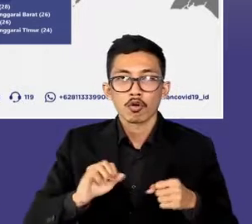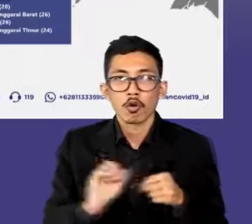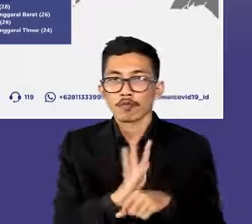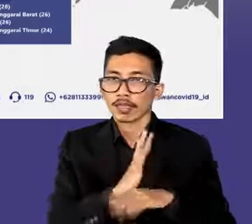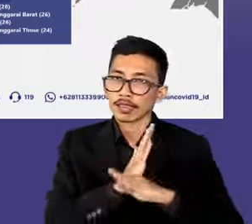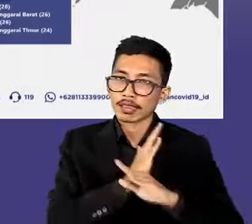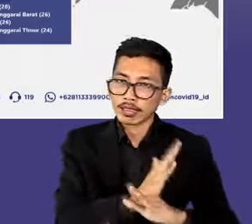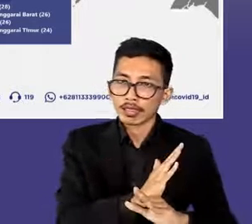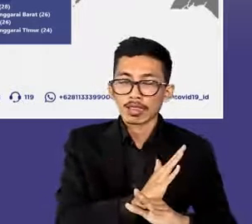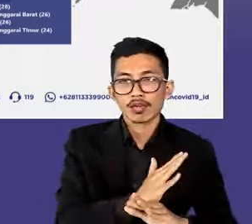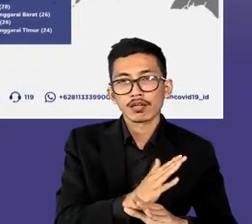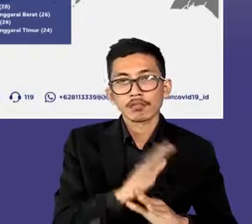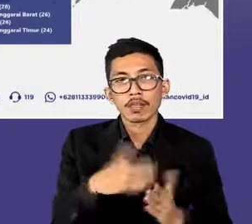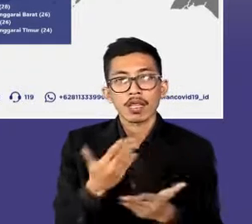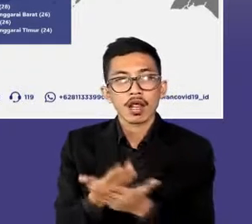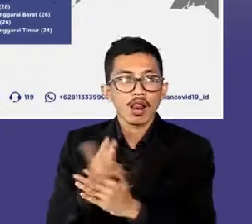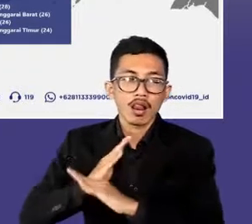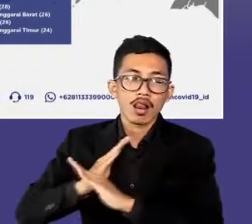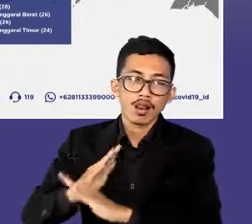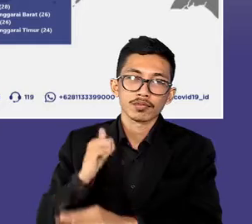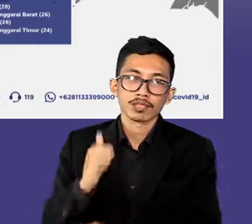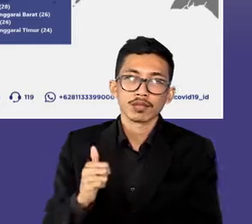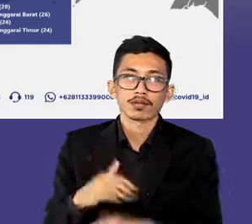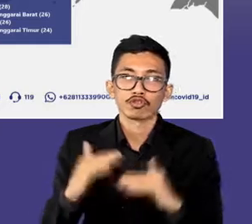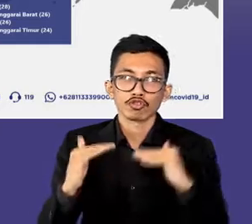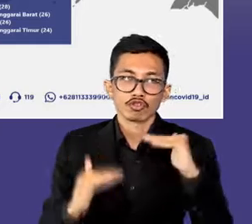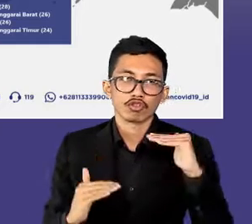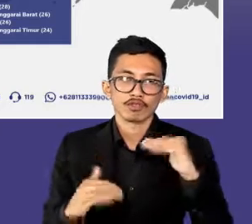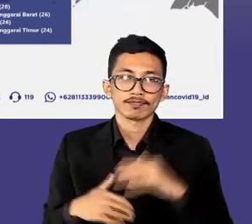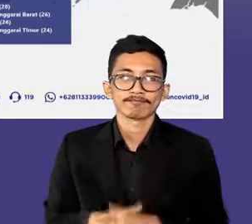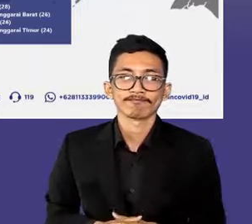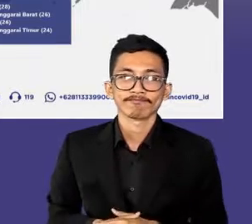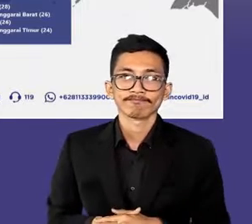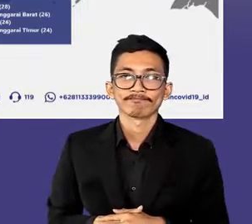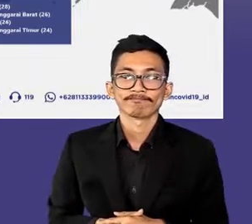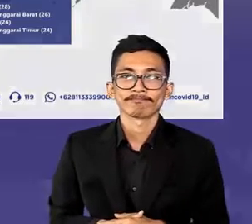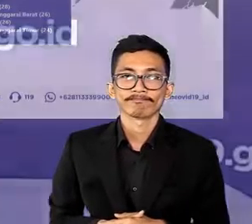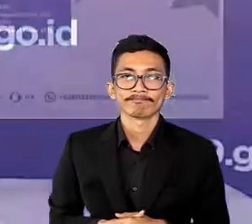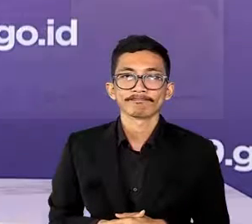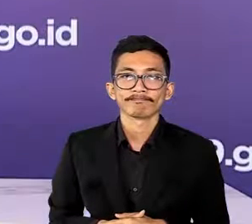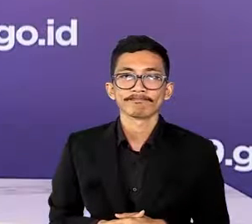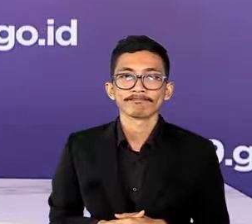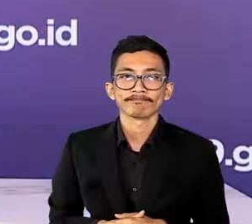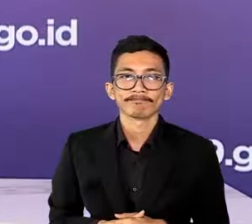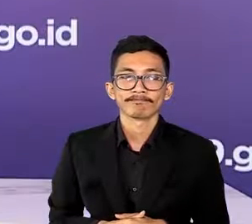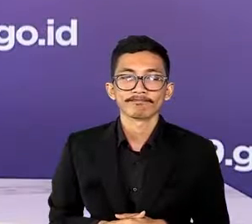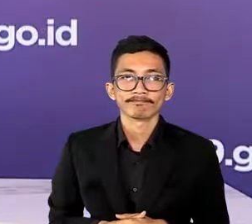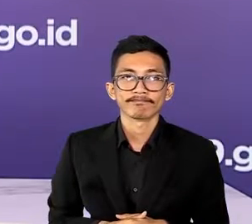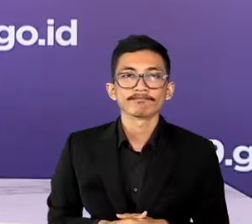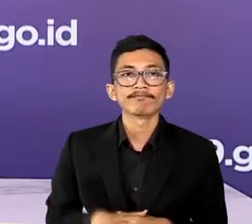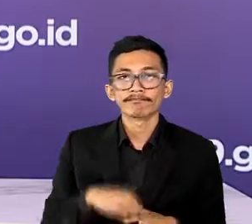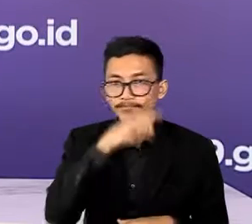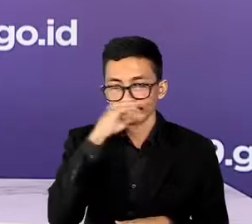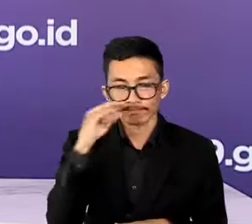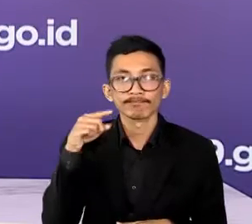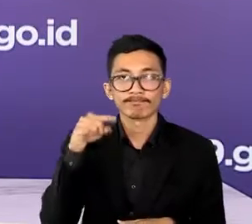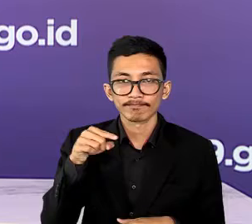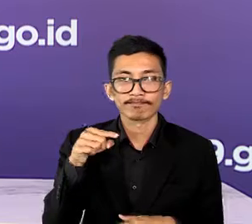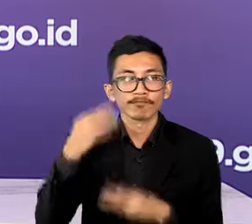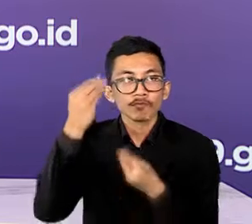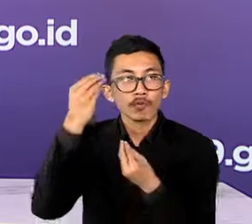dan pencegahan kematian Hai selanjutnya saya akan menyampaikan kasus kematian